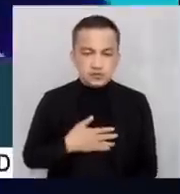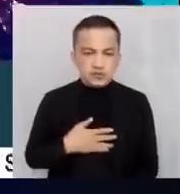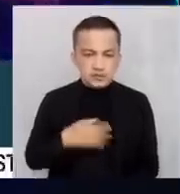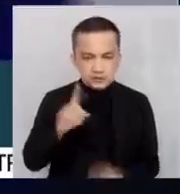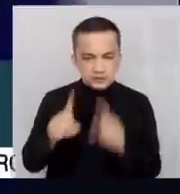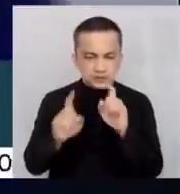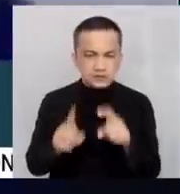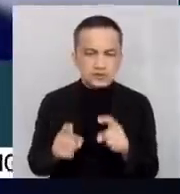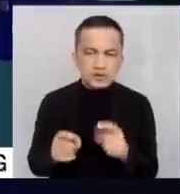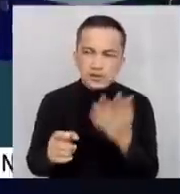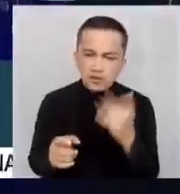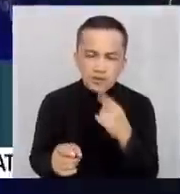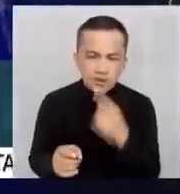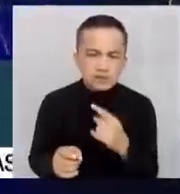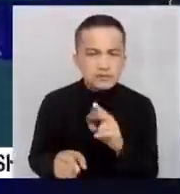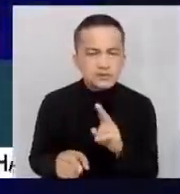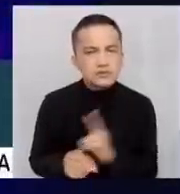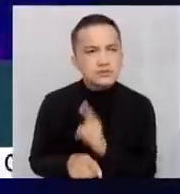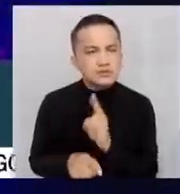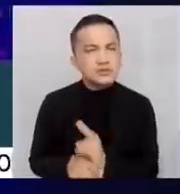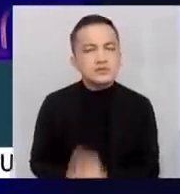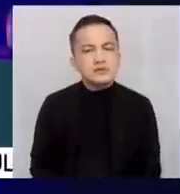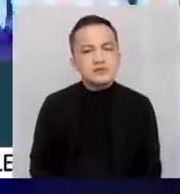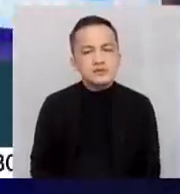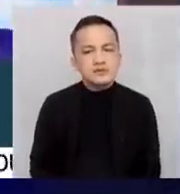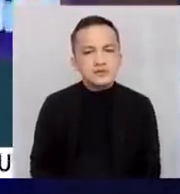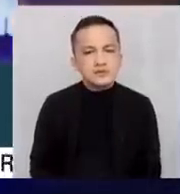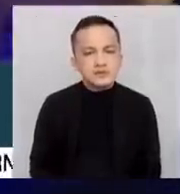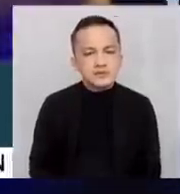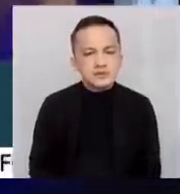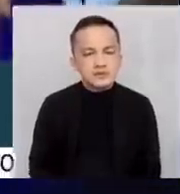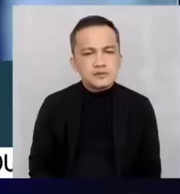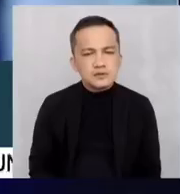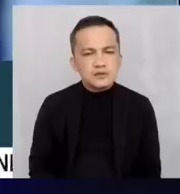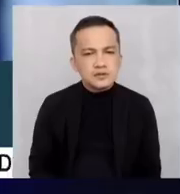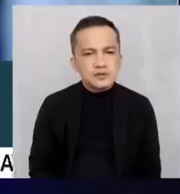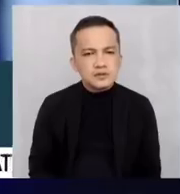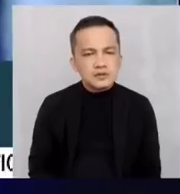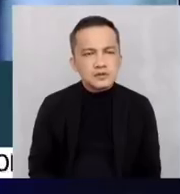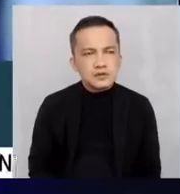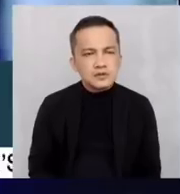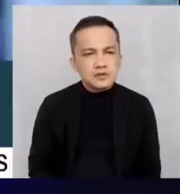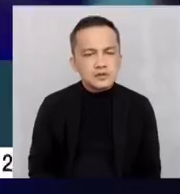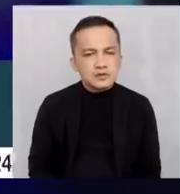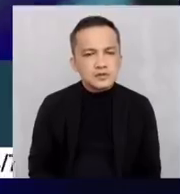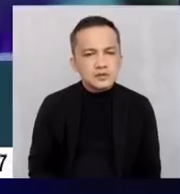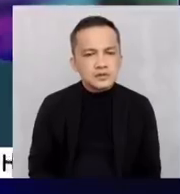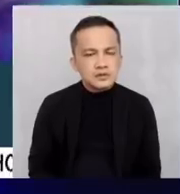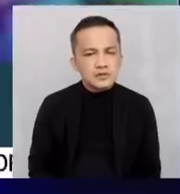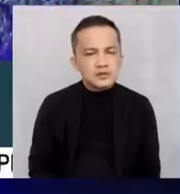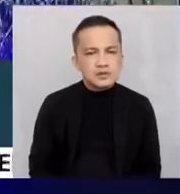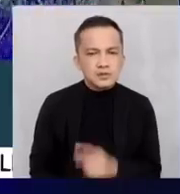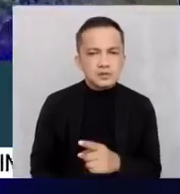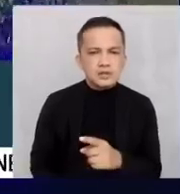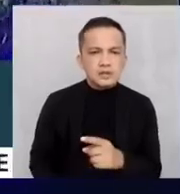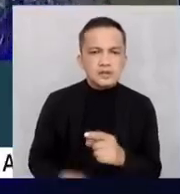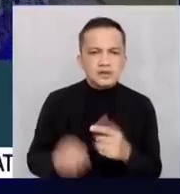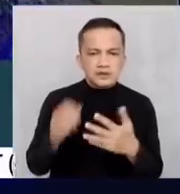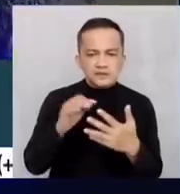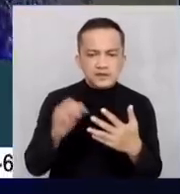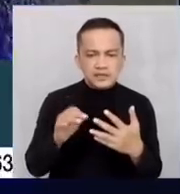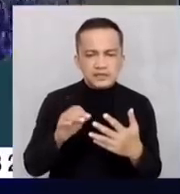bakit sila gumamit ng, bakit sila gumamit ng mga file video na hindi naman talaga sa